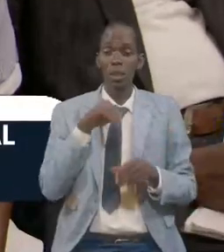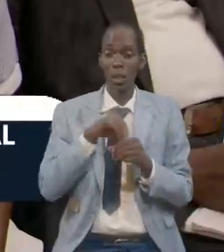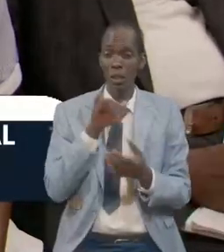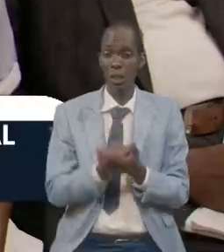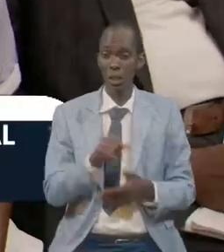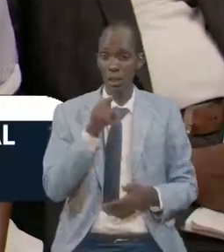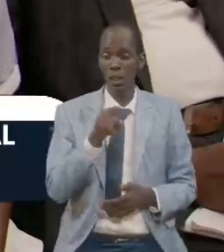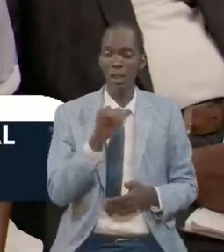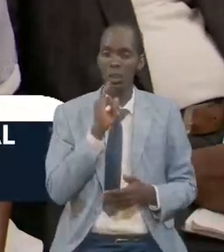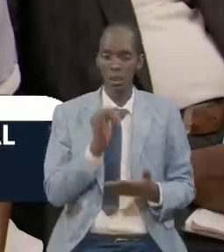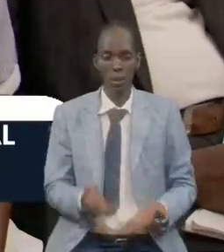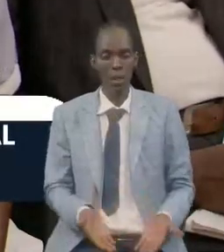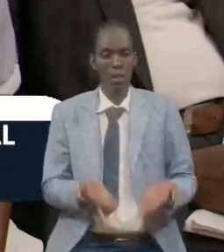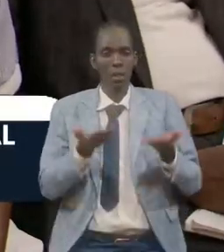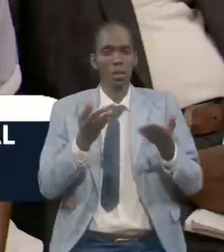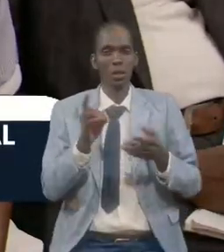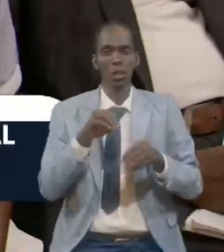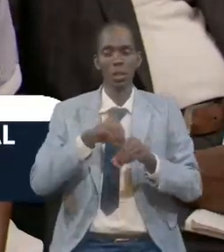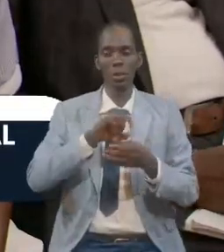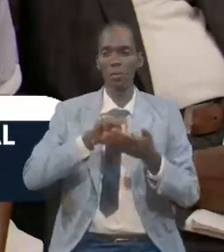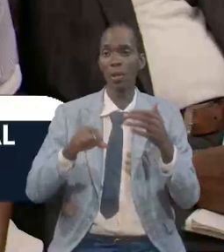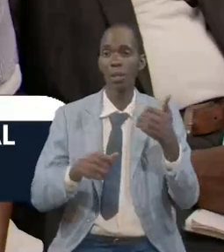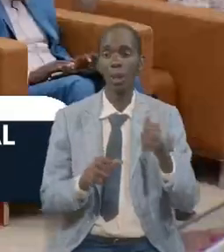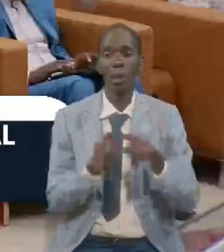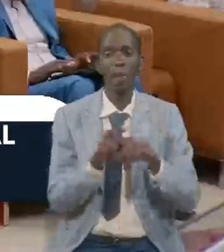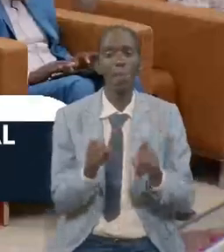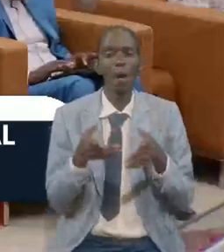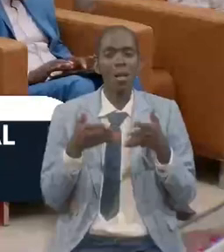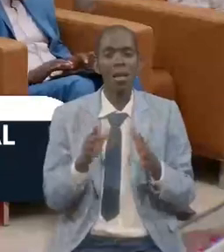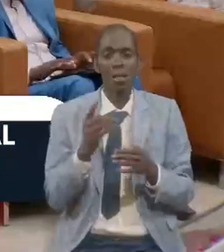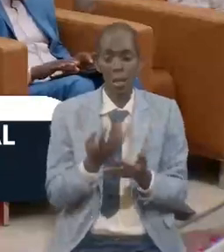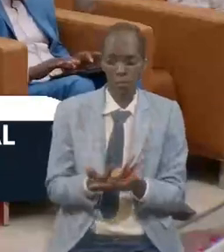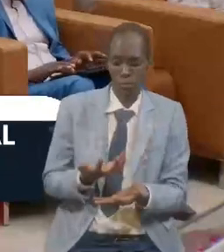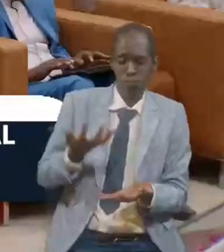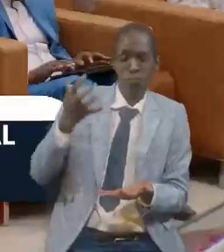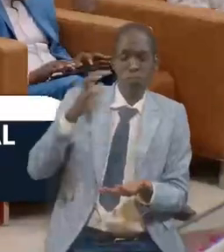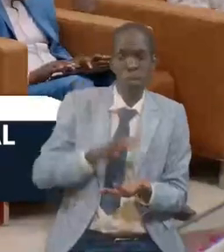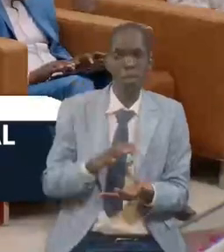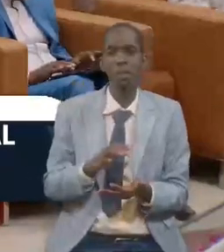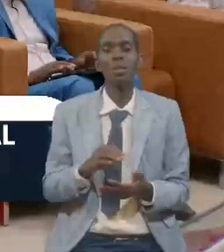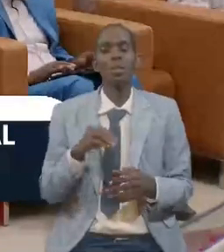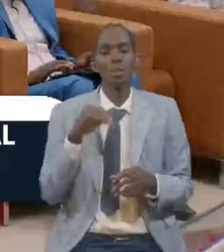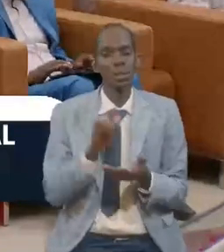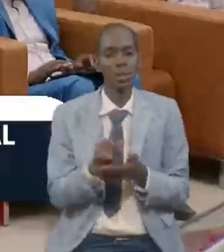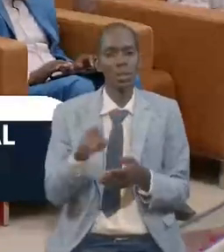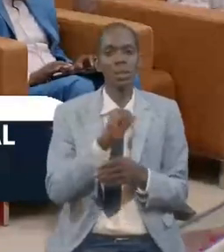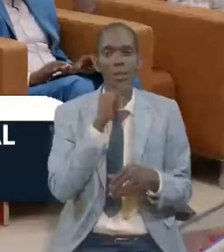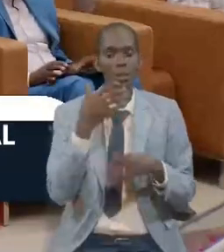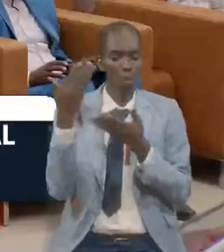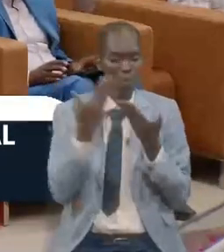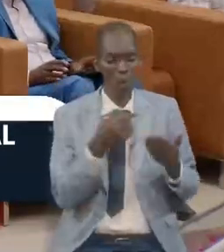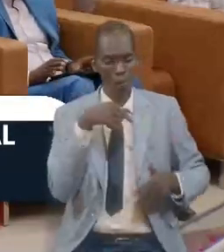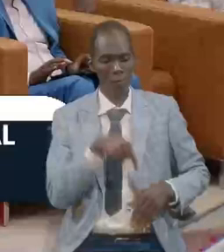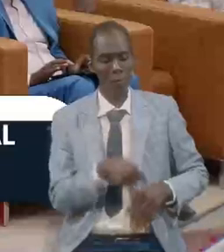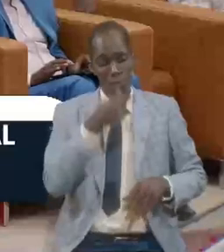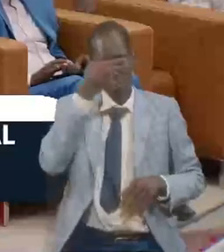son élévation. 10. Que le riche, au contraire, se glorifie de son humiliation, car